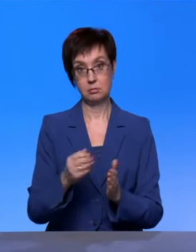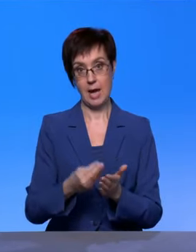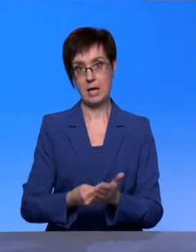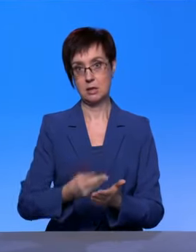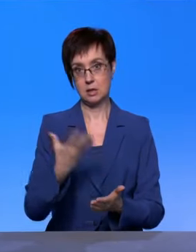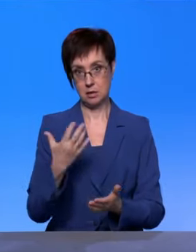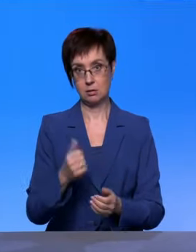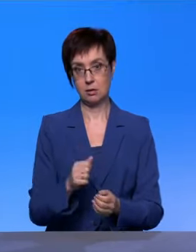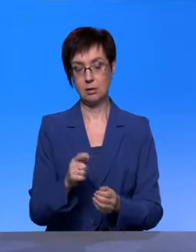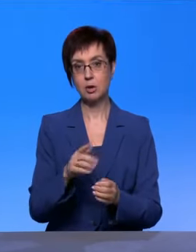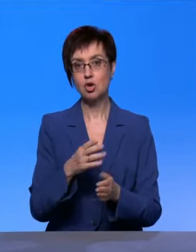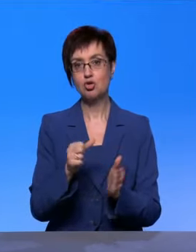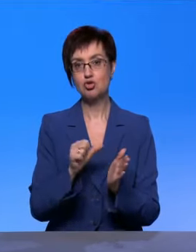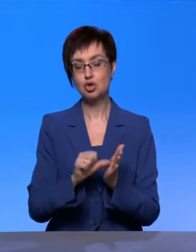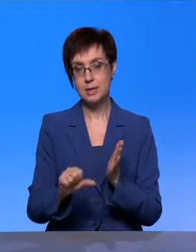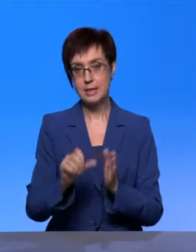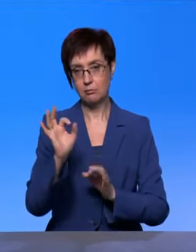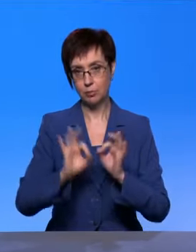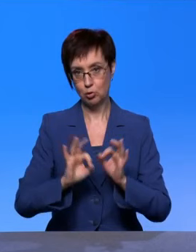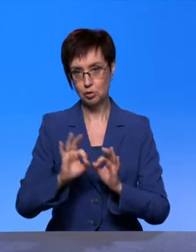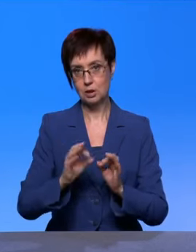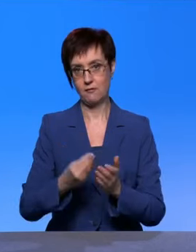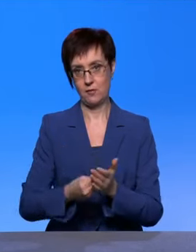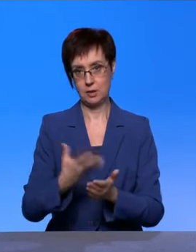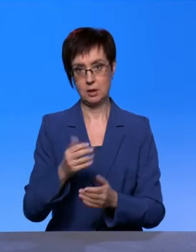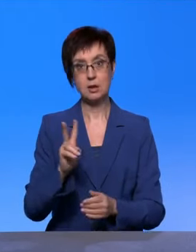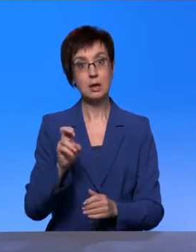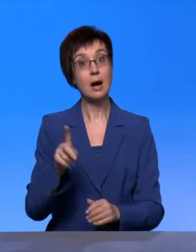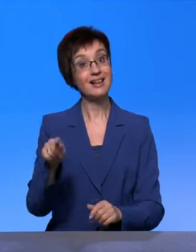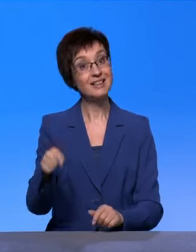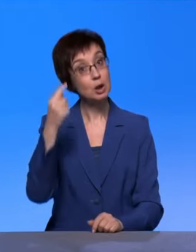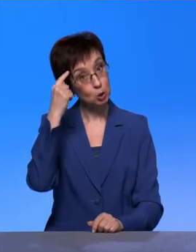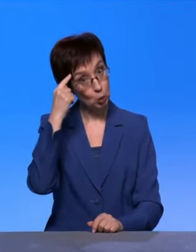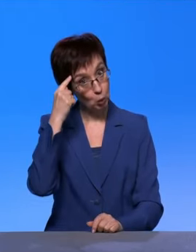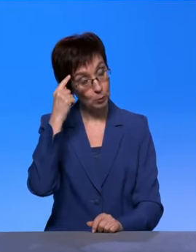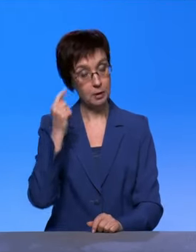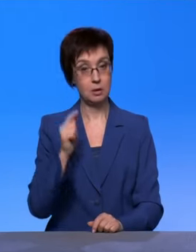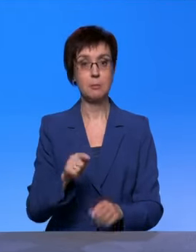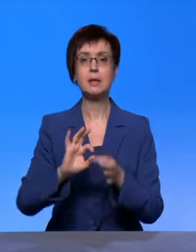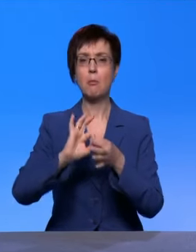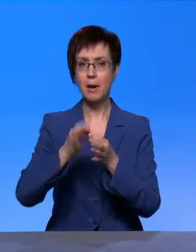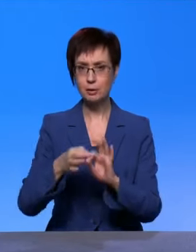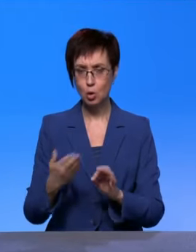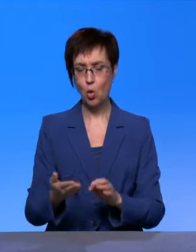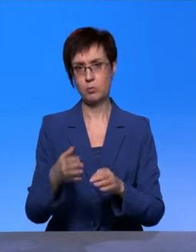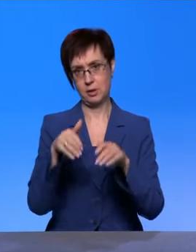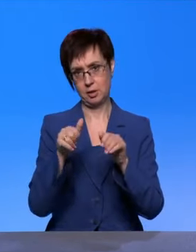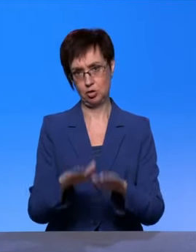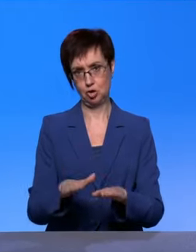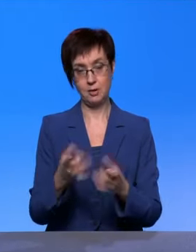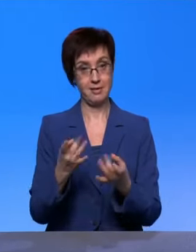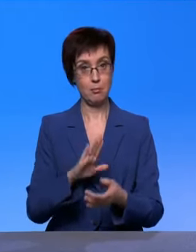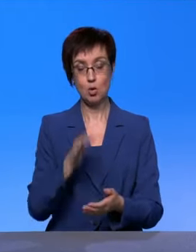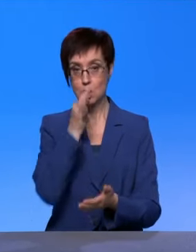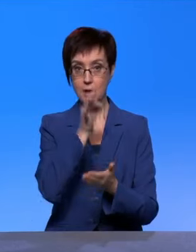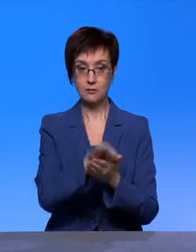Именно развернутое решение, ход решения. Как ты думал? Как, да, ты, как до ты этого думал, дошел до этого? Что ответа? Ты делал, да. Не ответ там 5, 6,